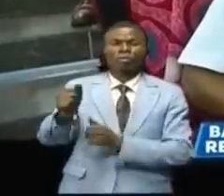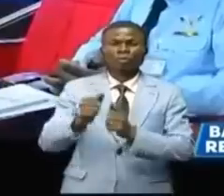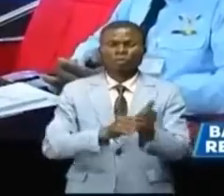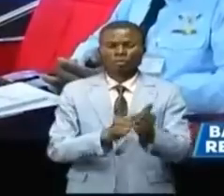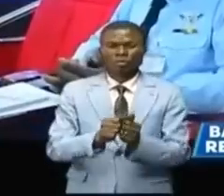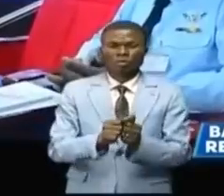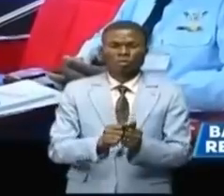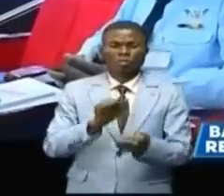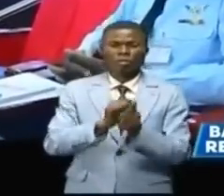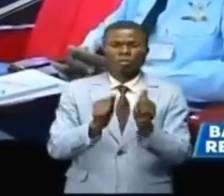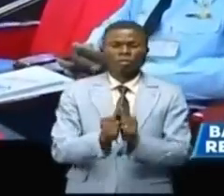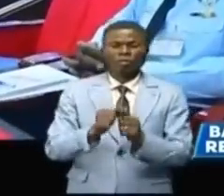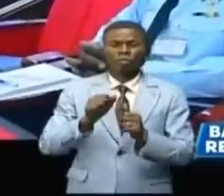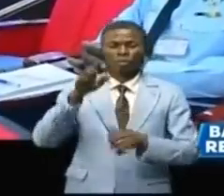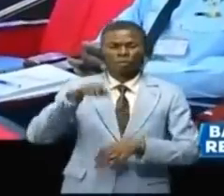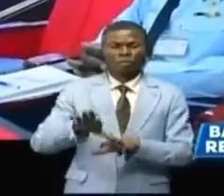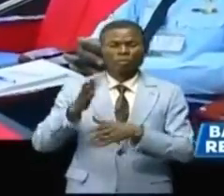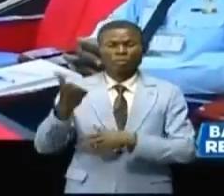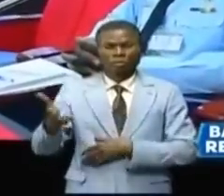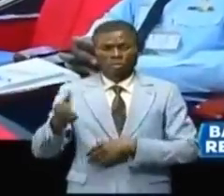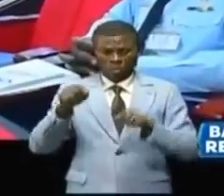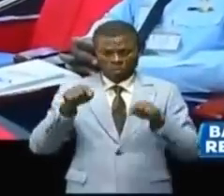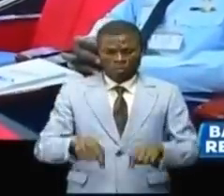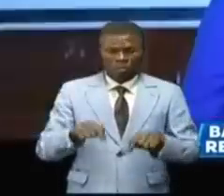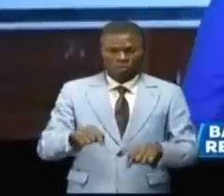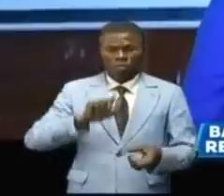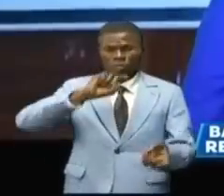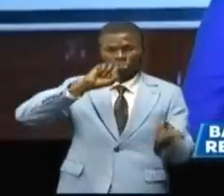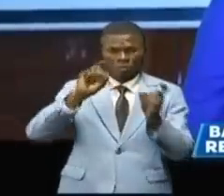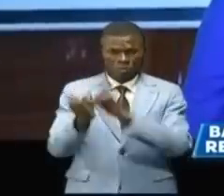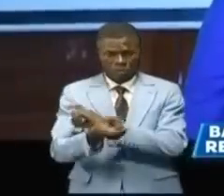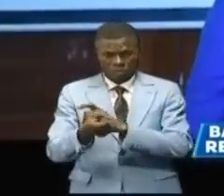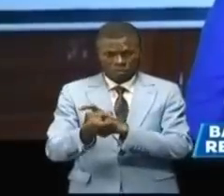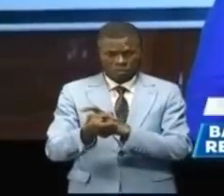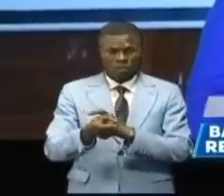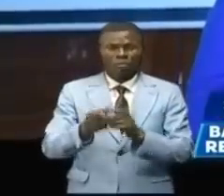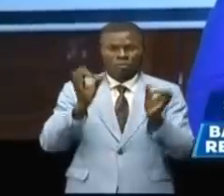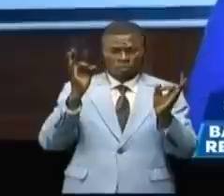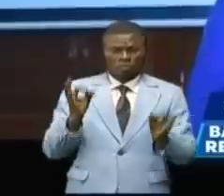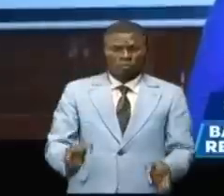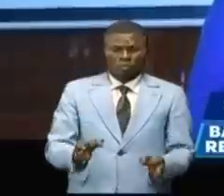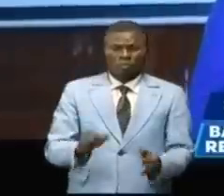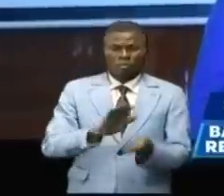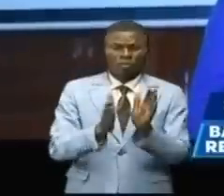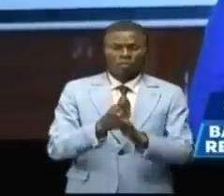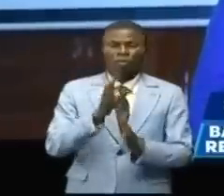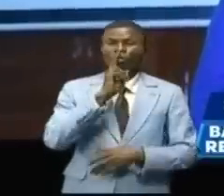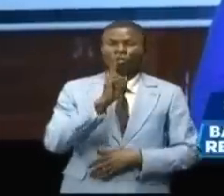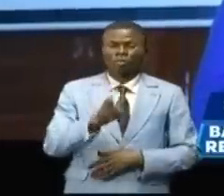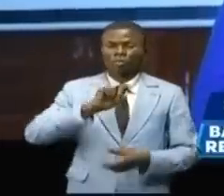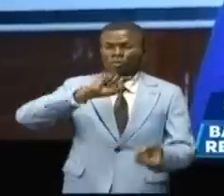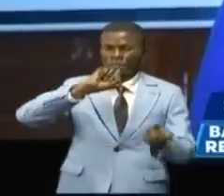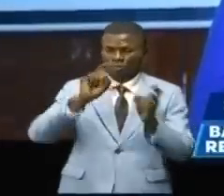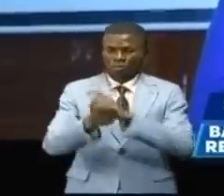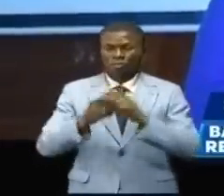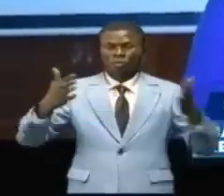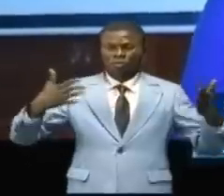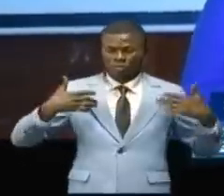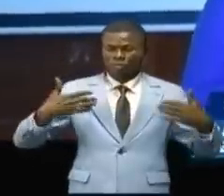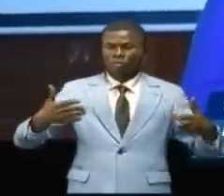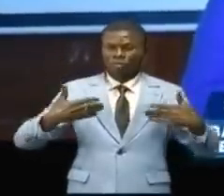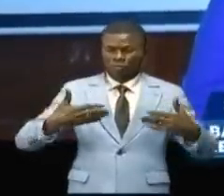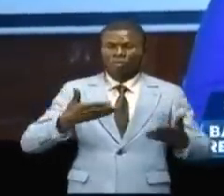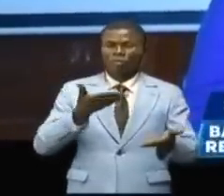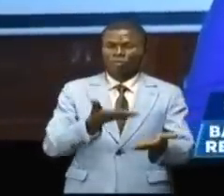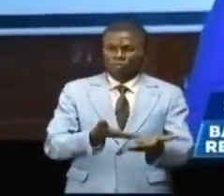couche de l'ozone. Aujourd'hui, ce changement écosystémique est une réalité. Le changement climatique est